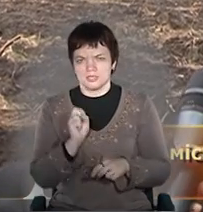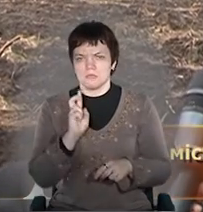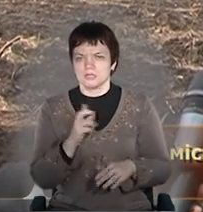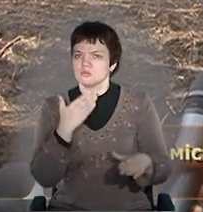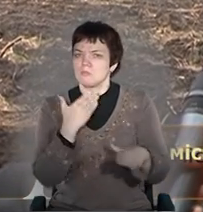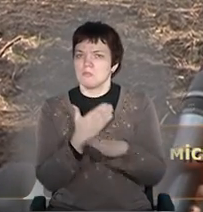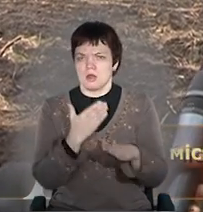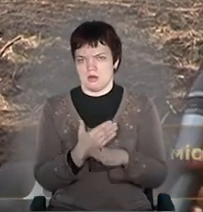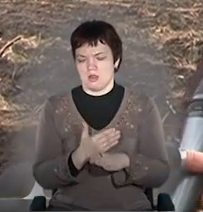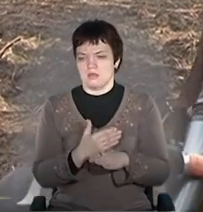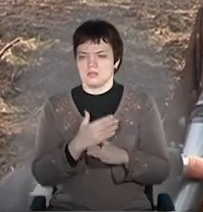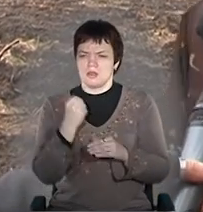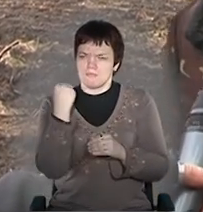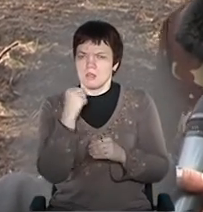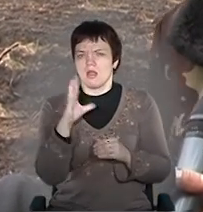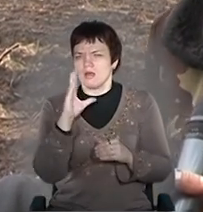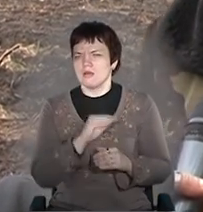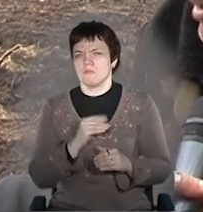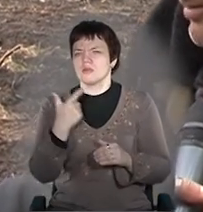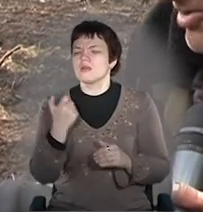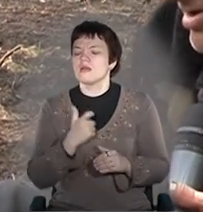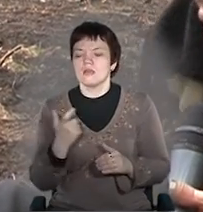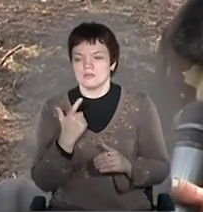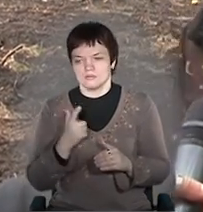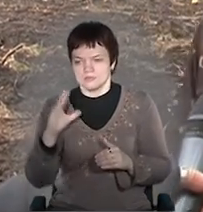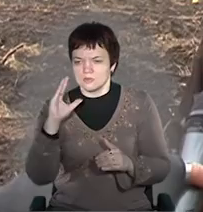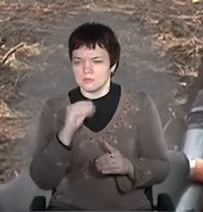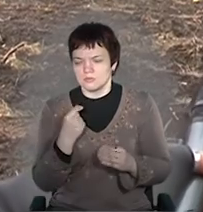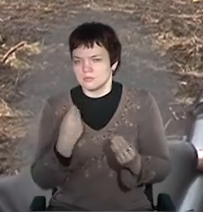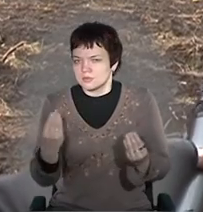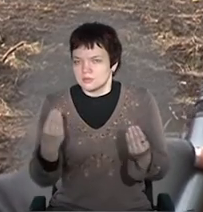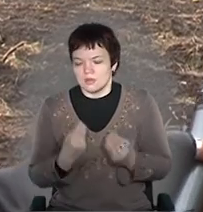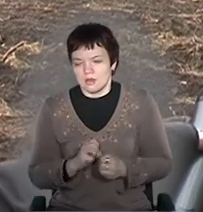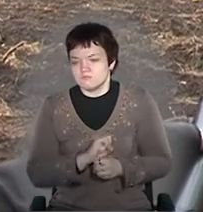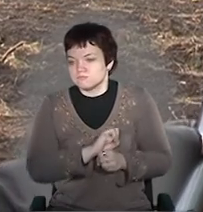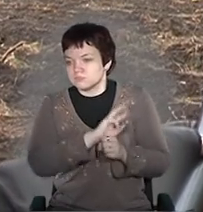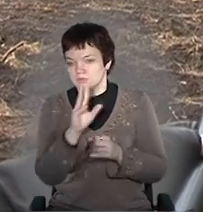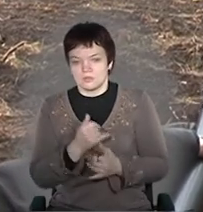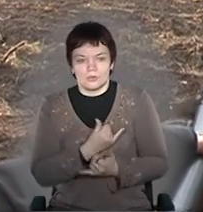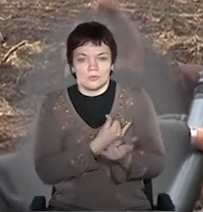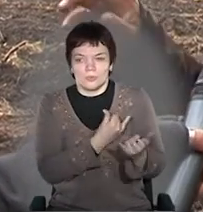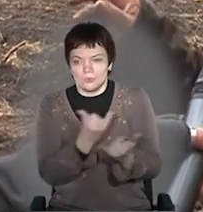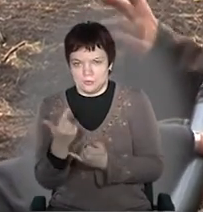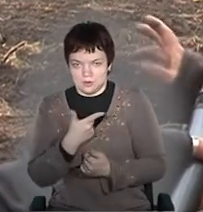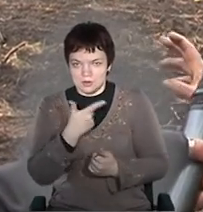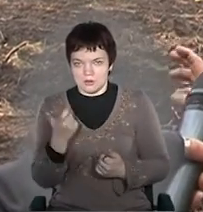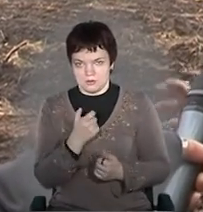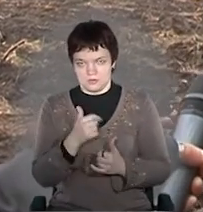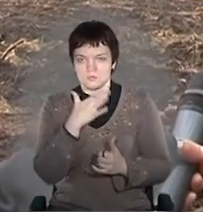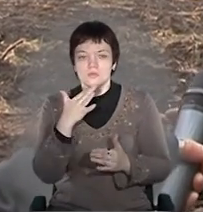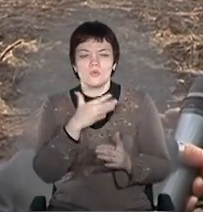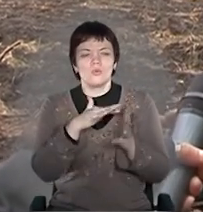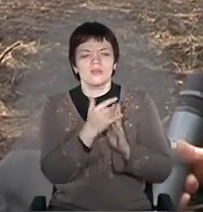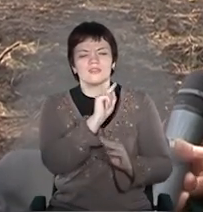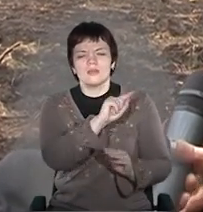Арсен Борисович, і ми подужали. Якби не він, ми б газу не зробили. І по багатьох селах він